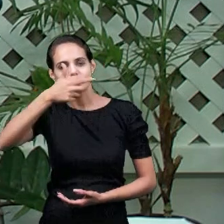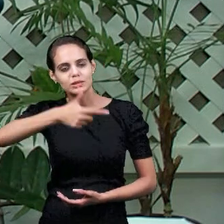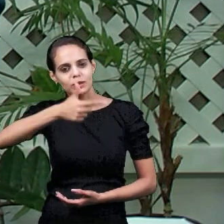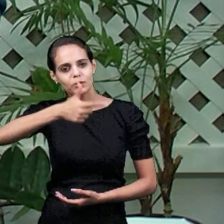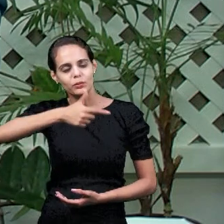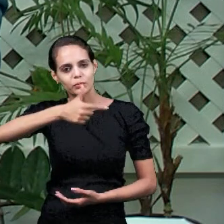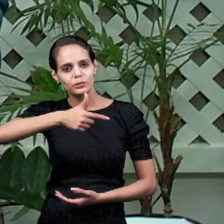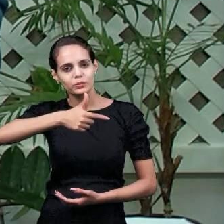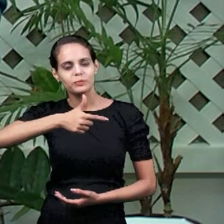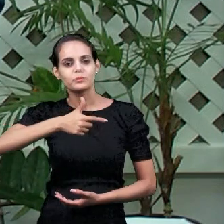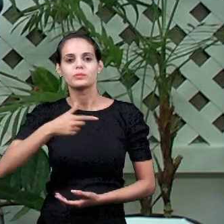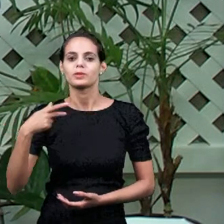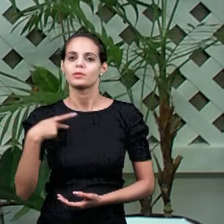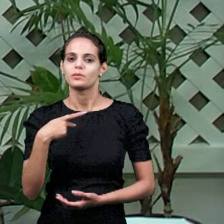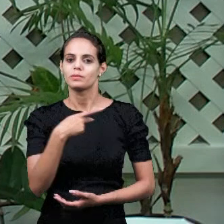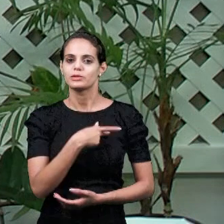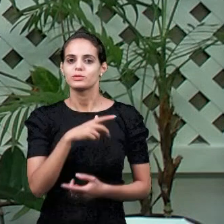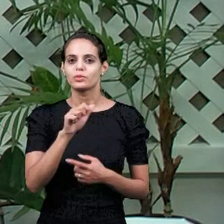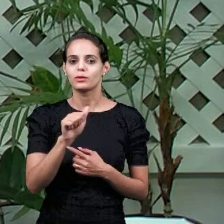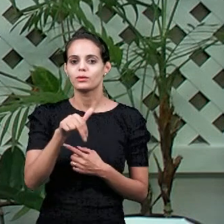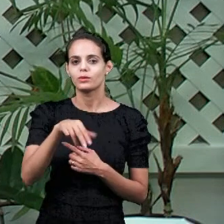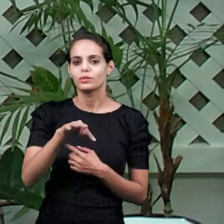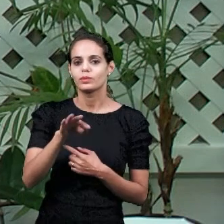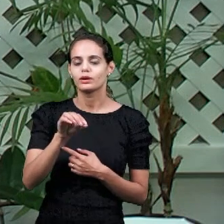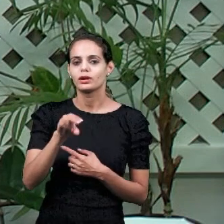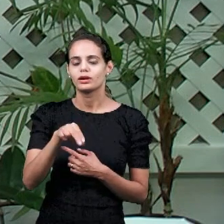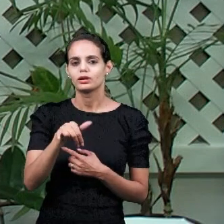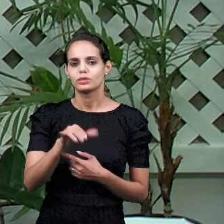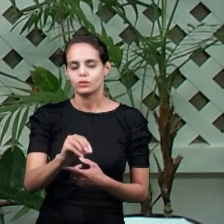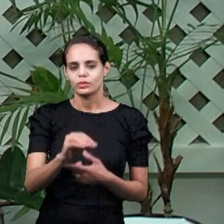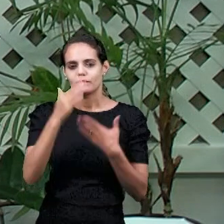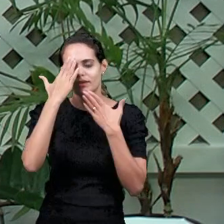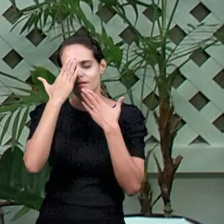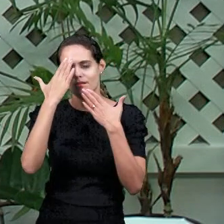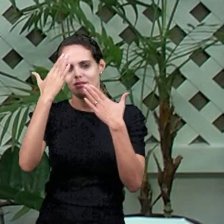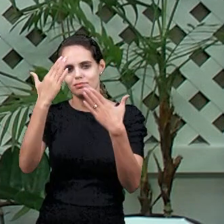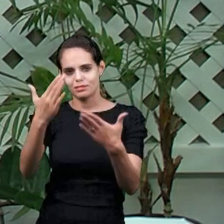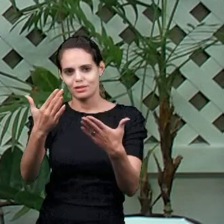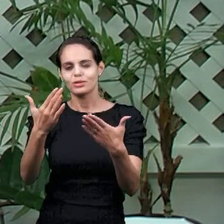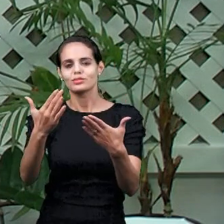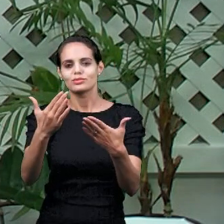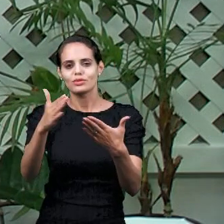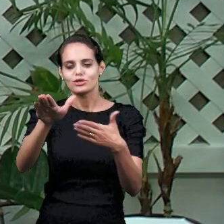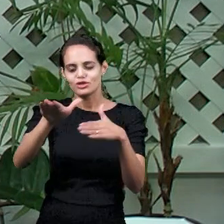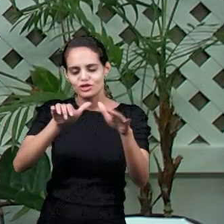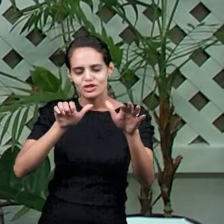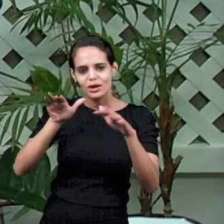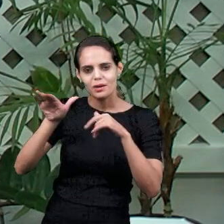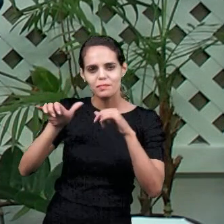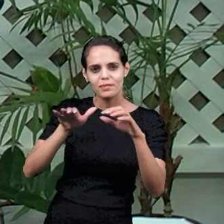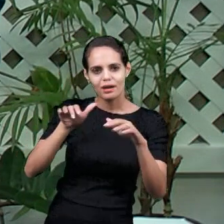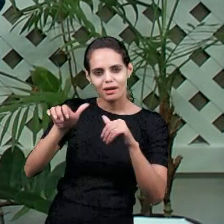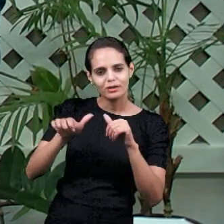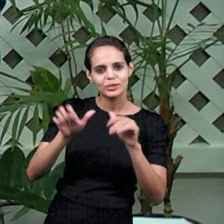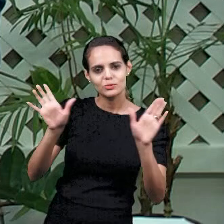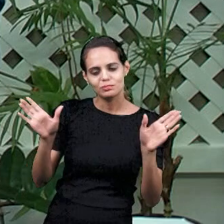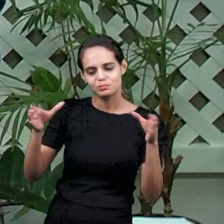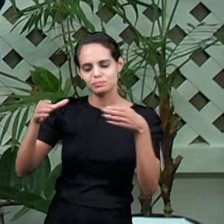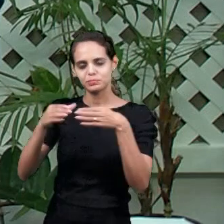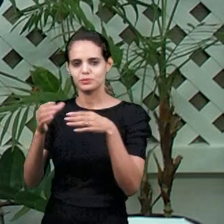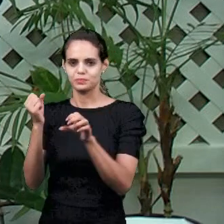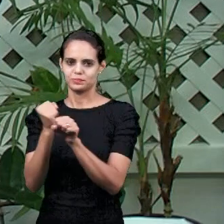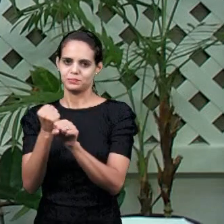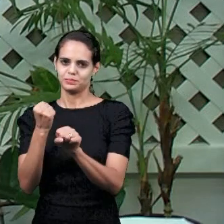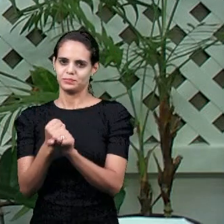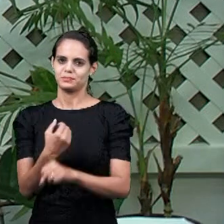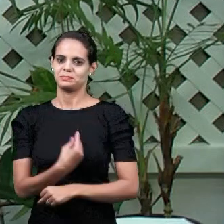petits-enfants, les petits-enfants du pasteur Antônio Reis Pinheiro. Je remercie à Dieu d'avoir été appelé, de faire partie de